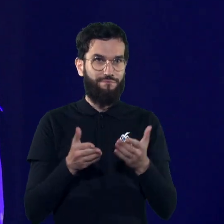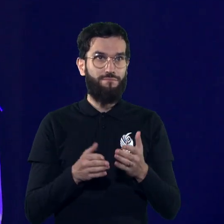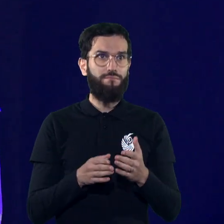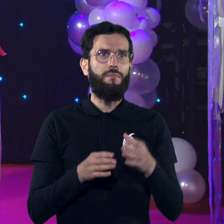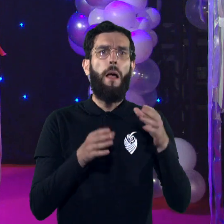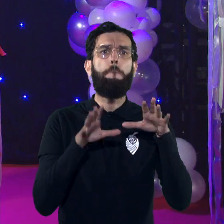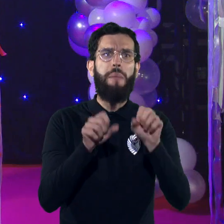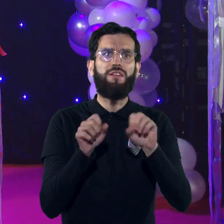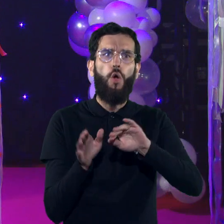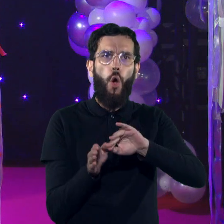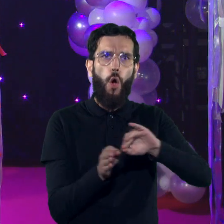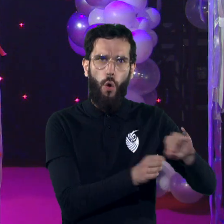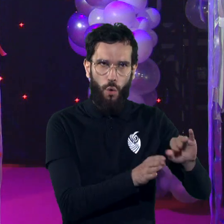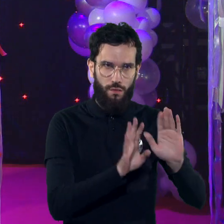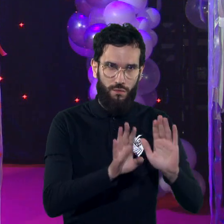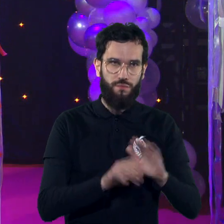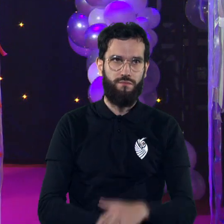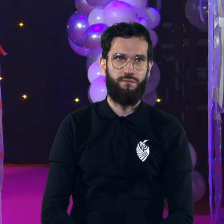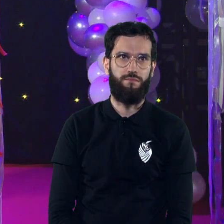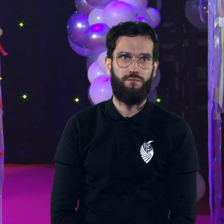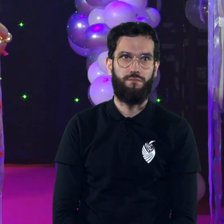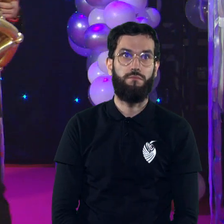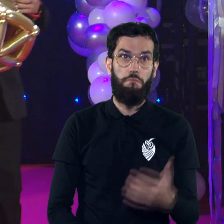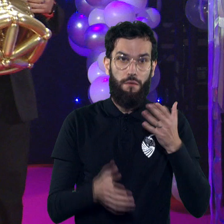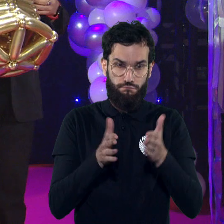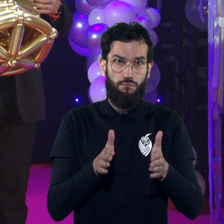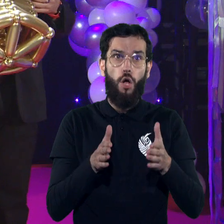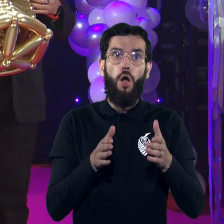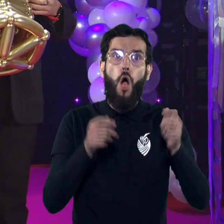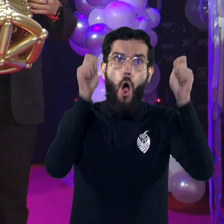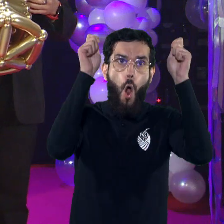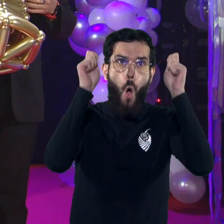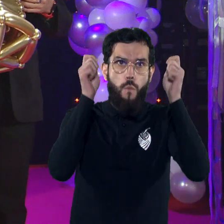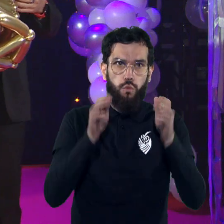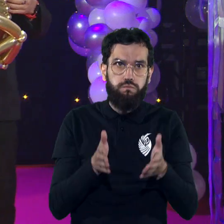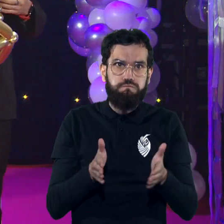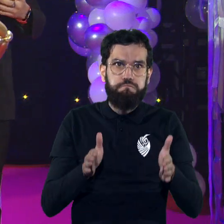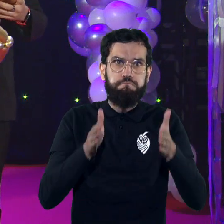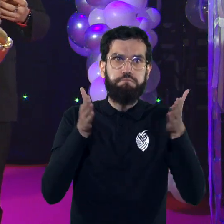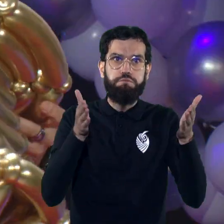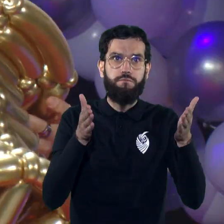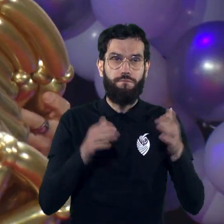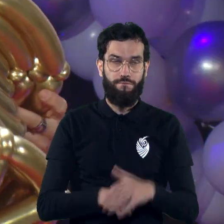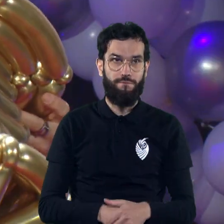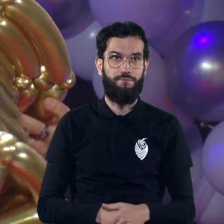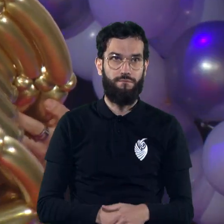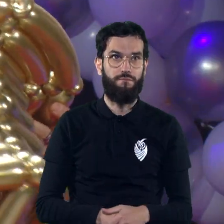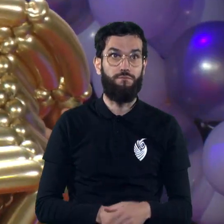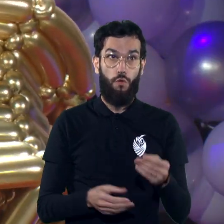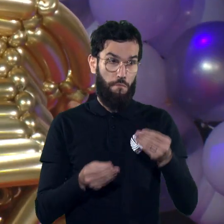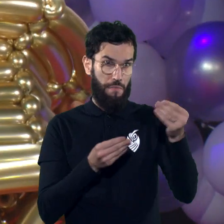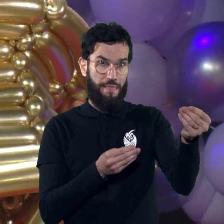Mm-hmm. Odlož si psa. Sadni, lahni. Ja som si spravil cylinder. Balónový, wow. Zlatý. Wow. A toto je pre